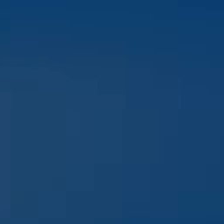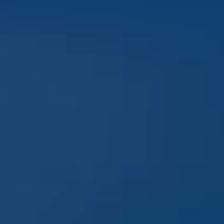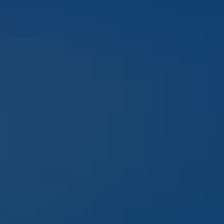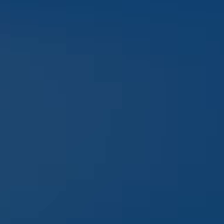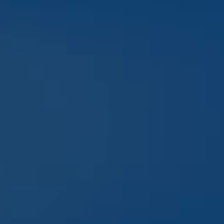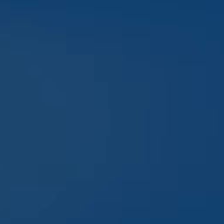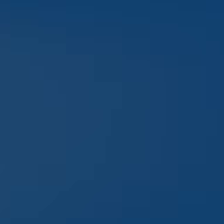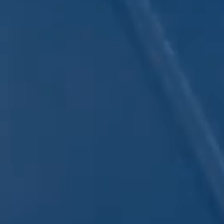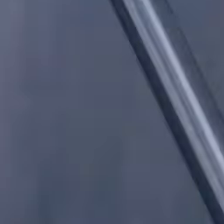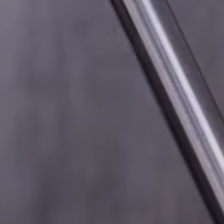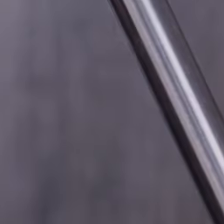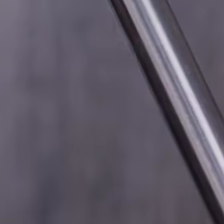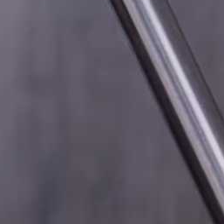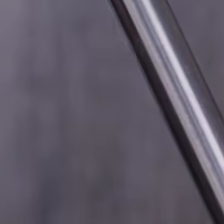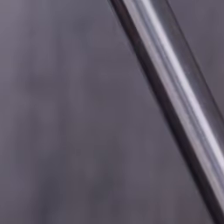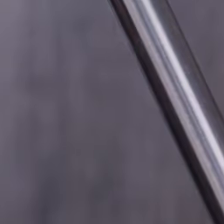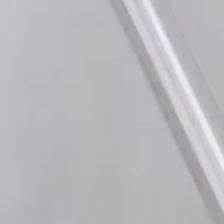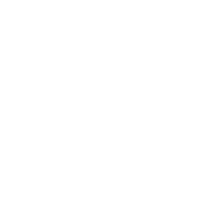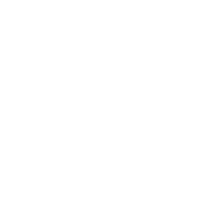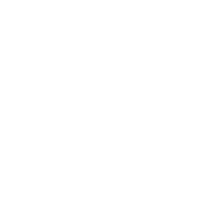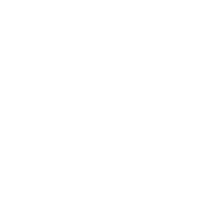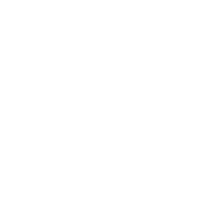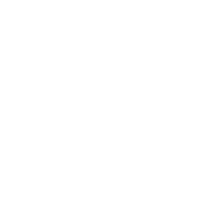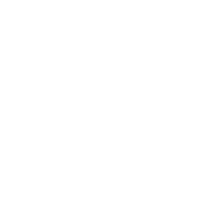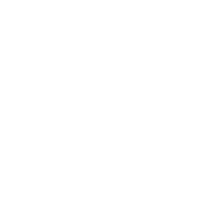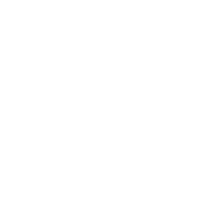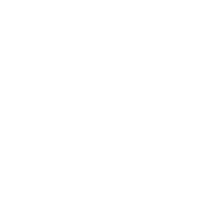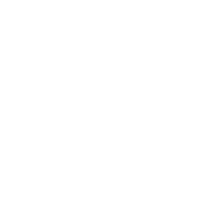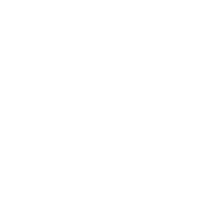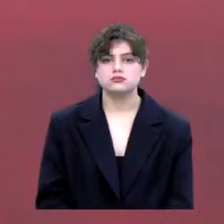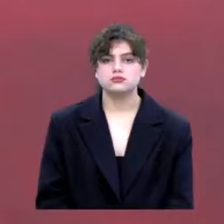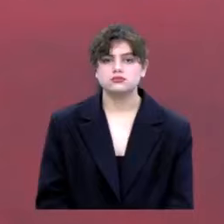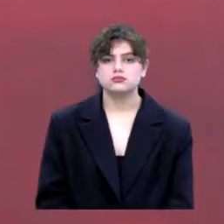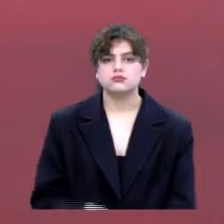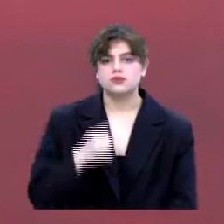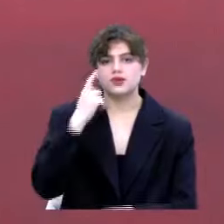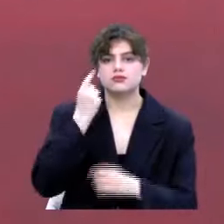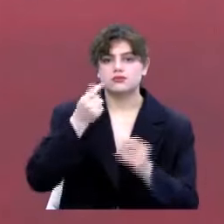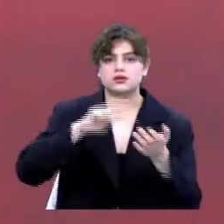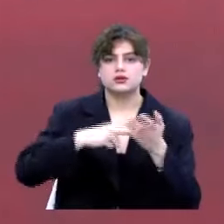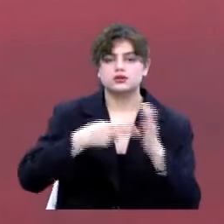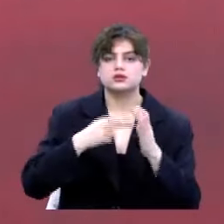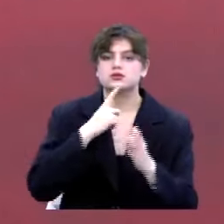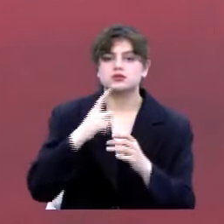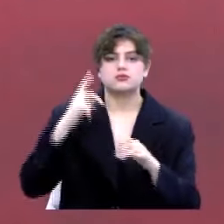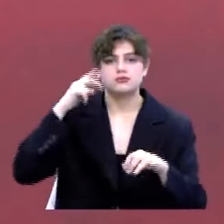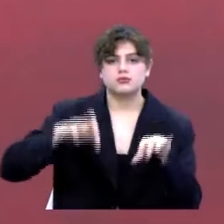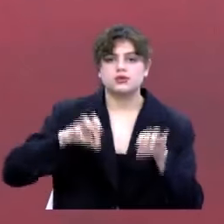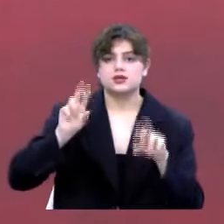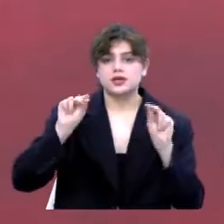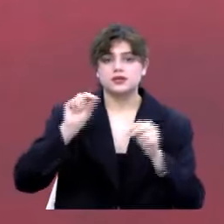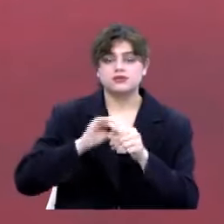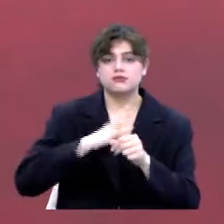Benzeri çok daha iyisi yok. Su musluktan içilir. Aura Sebilon Unique. Tasarruf eylem planı yeterli